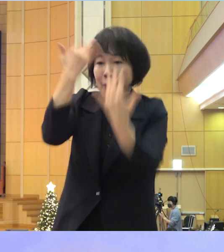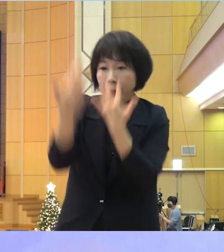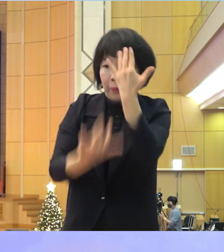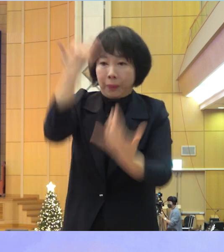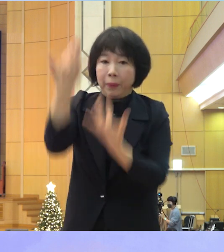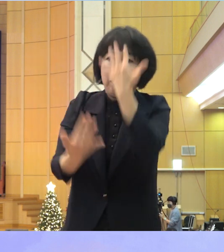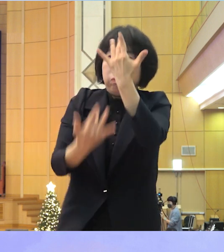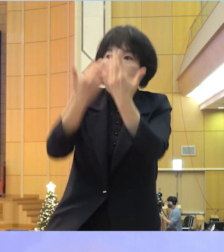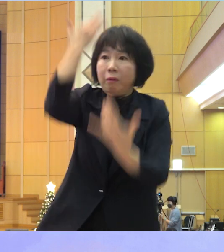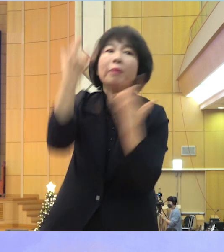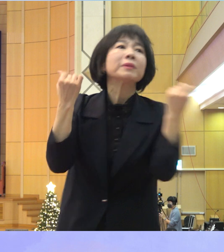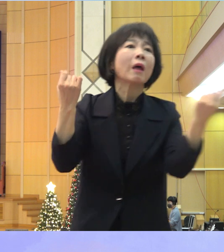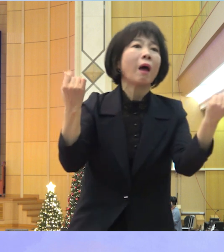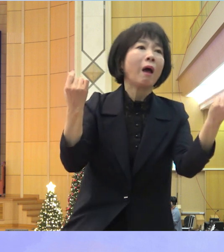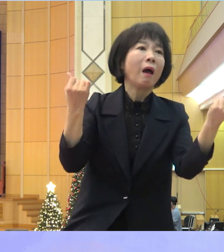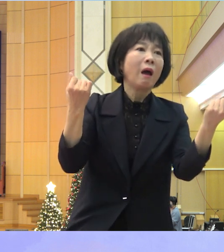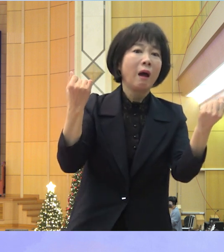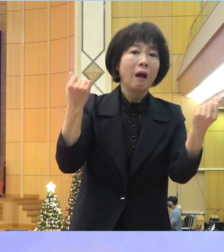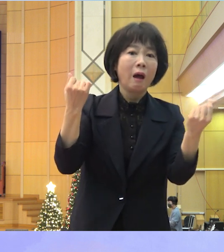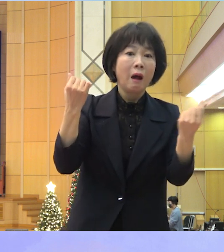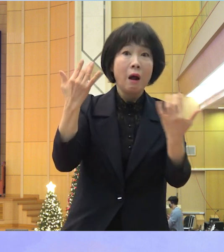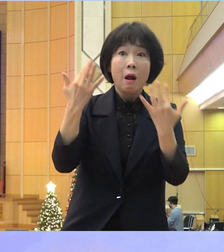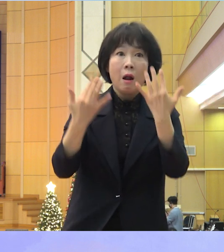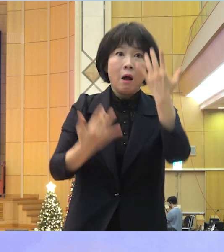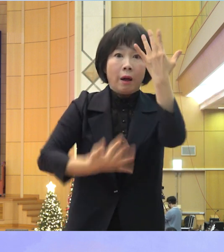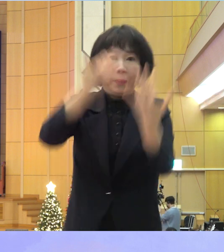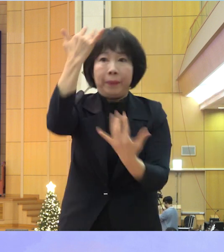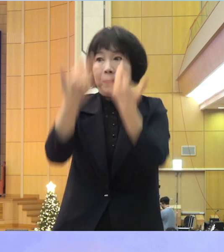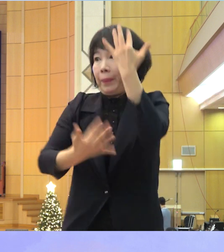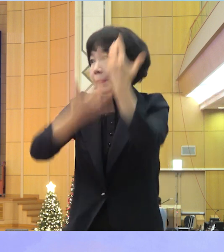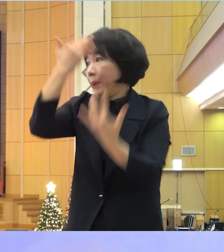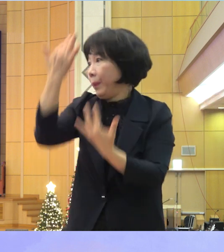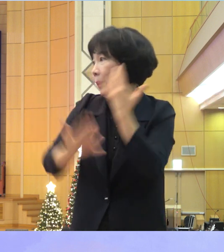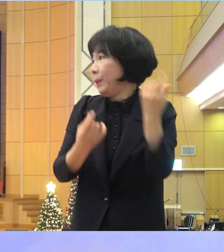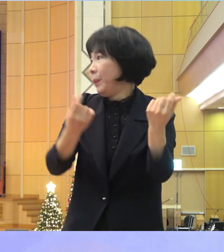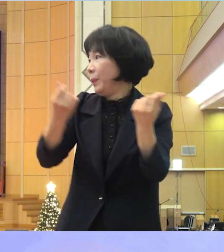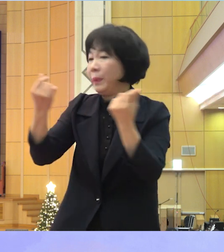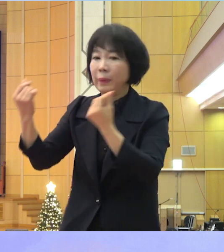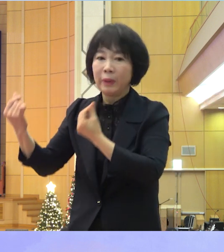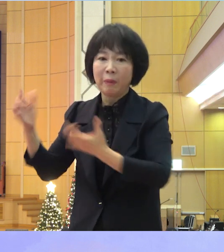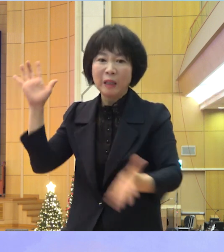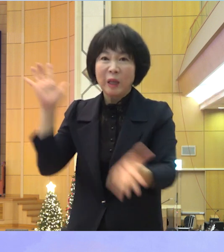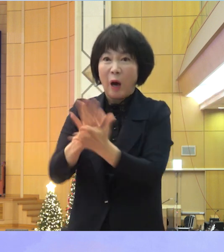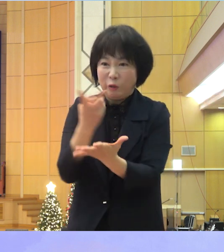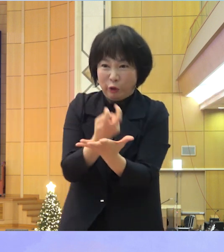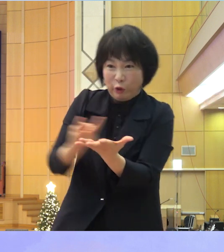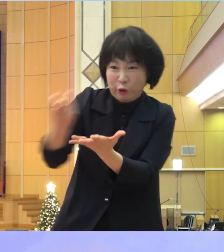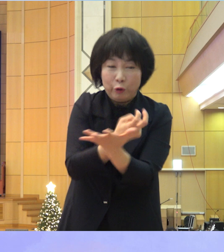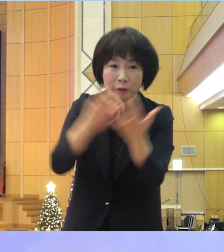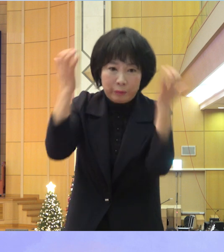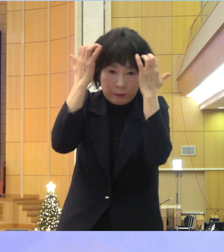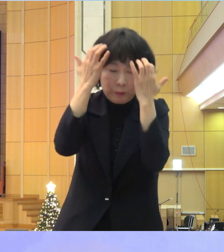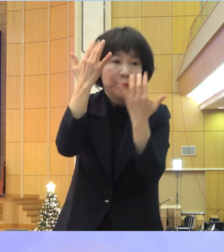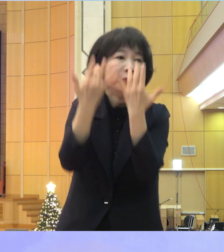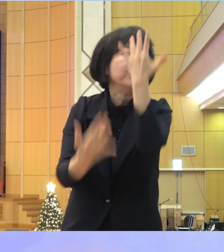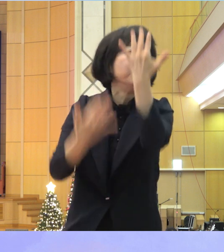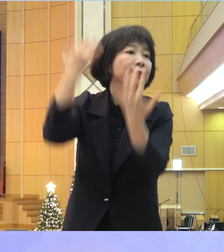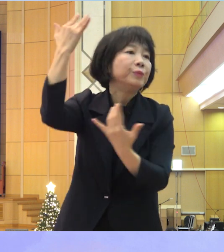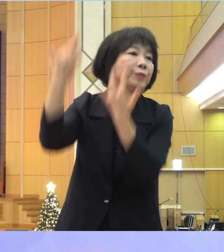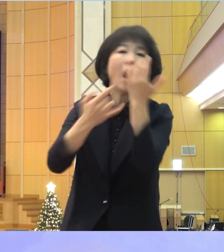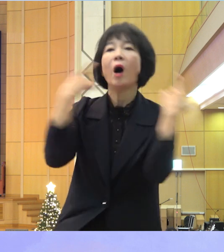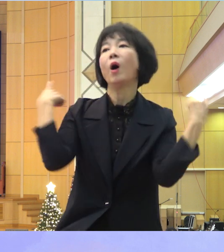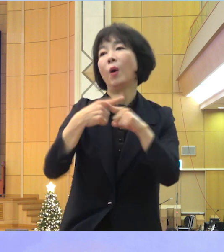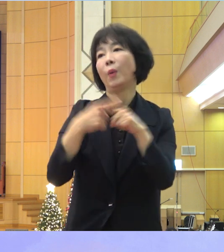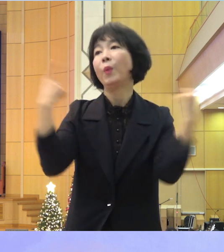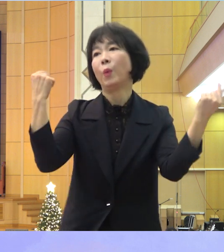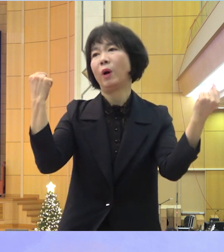올라가니까 불티는 그냥 자기가 그렇게 나르고 싶어 나는 게 아니라 불꽃에 의해서 그냥 몸부림을 치면서 불티가 위로